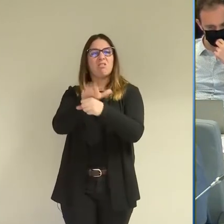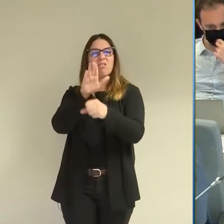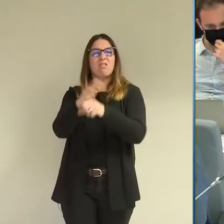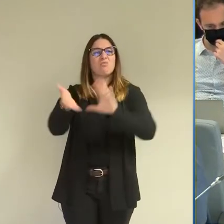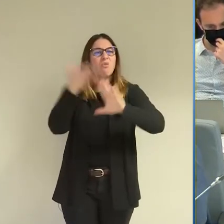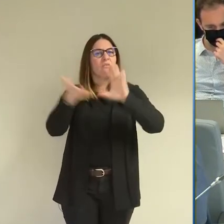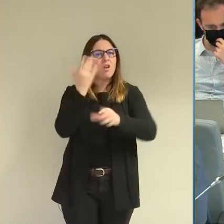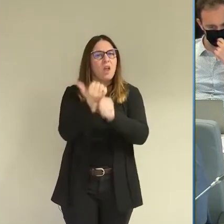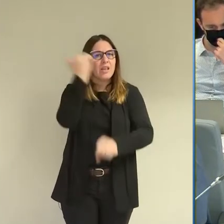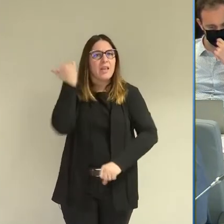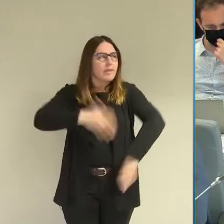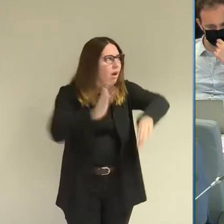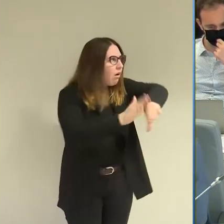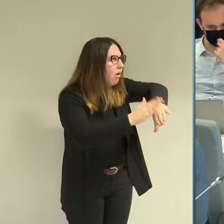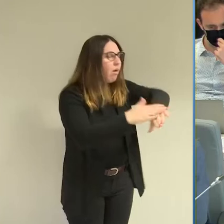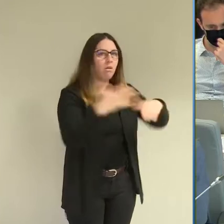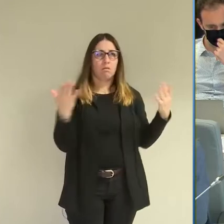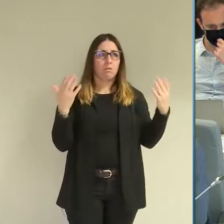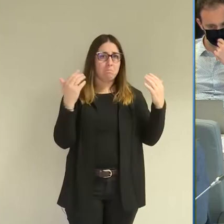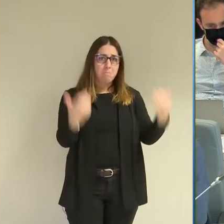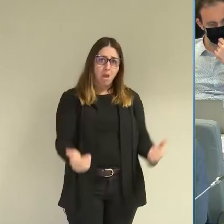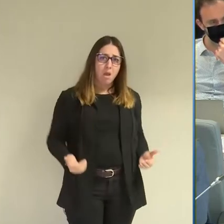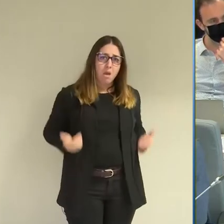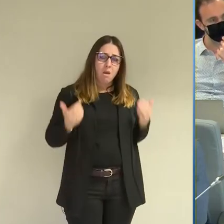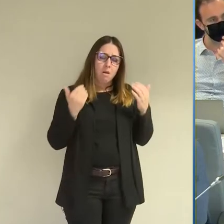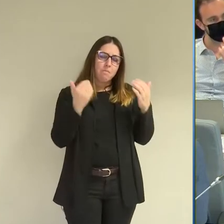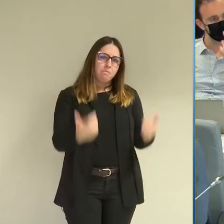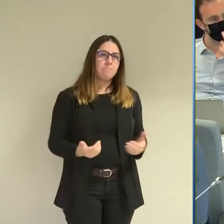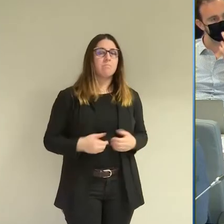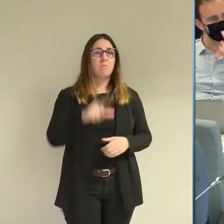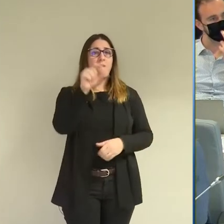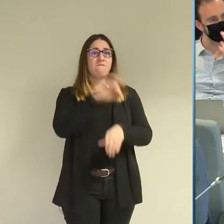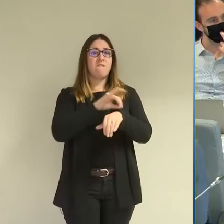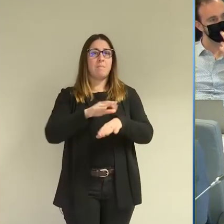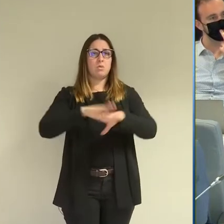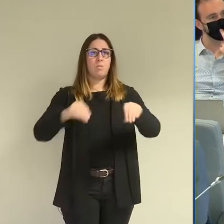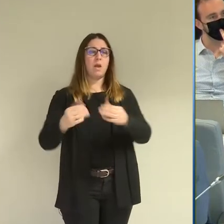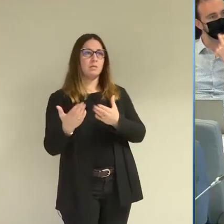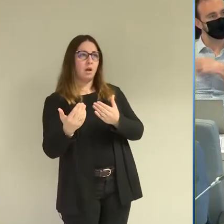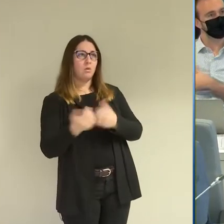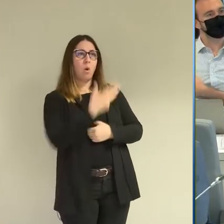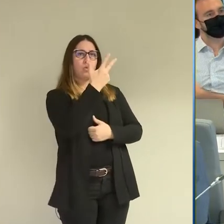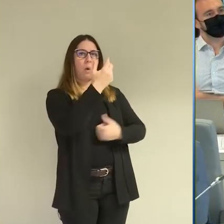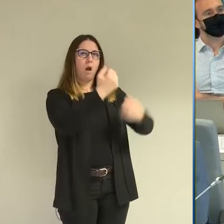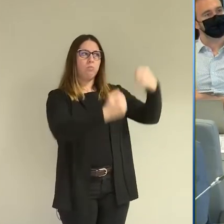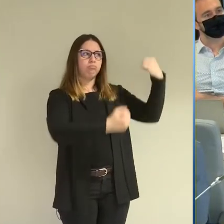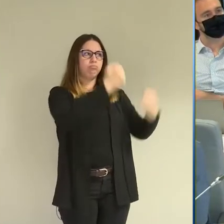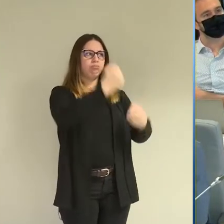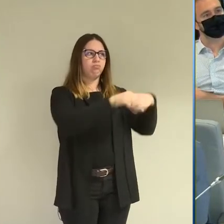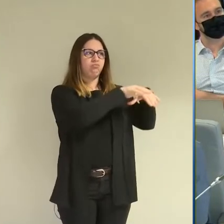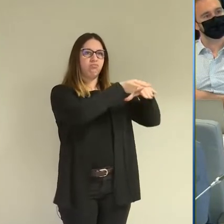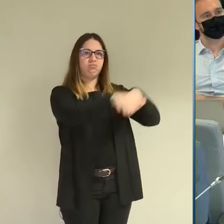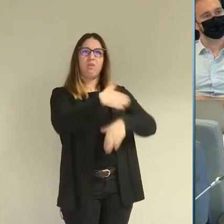dénoncé l'année dernière rien n'a changé en 20 minutes sur place trois balayeuse à la ville de grenoble sont venus déposer leurs immondices